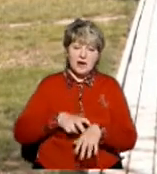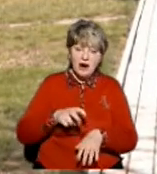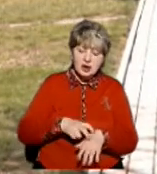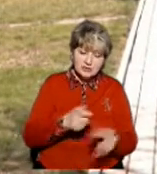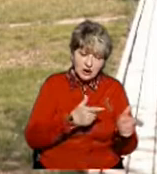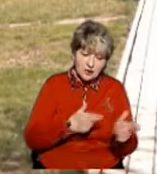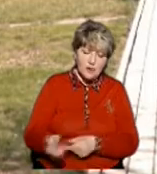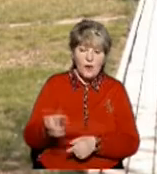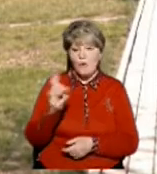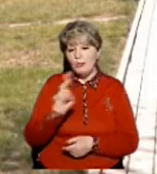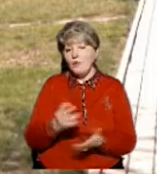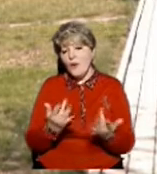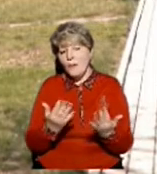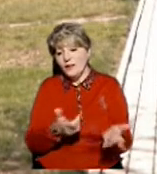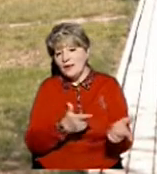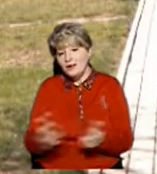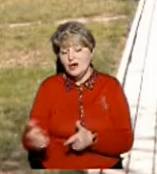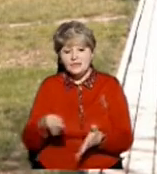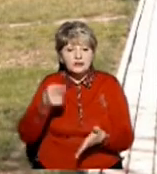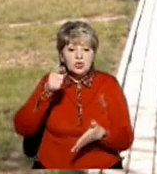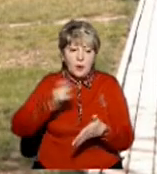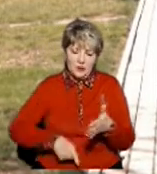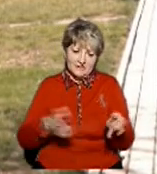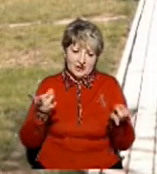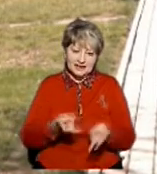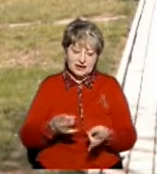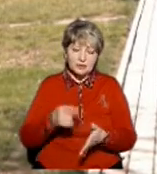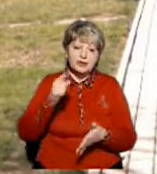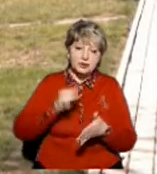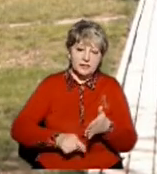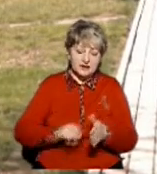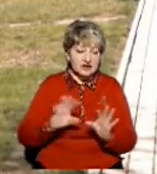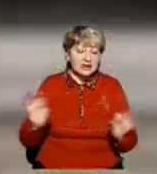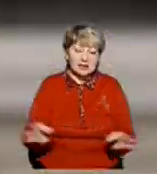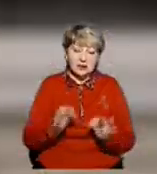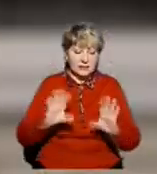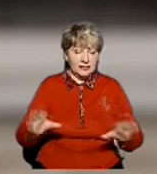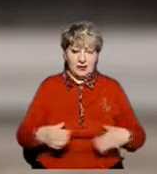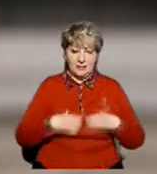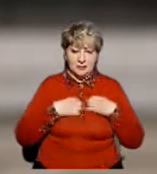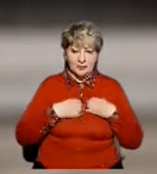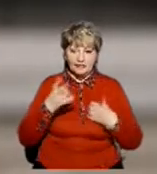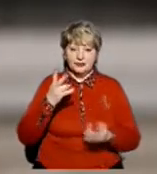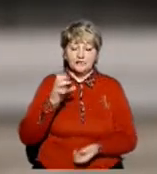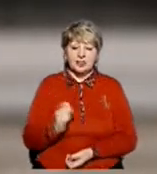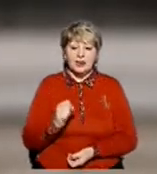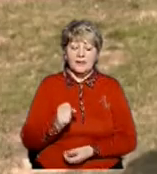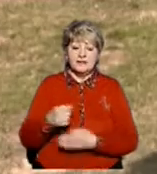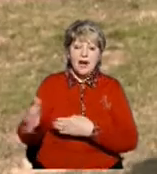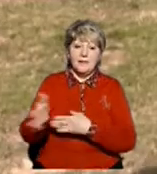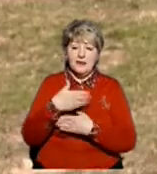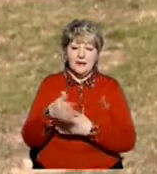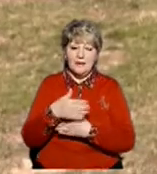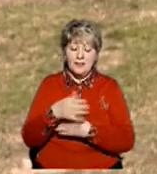самі готовили. Ну, все, от довіряти, треба довіряти і ніколи того не боятися. На москвичі у дворі майорить